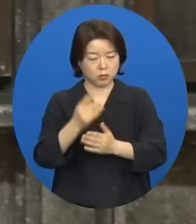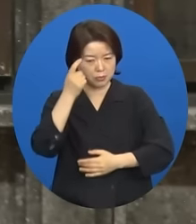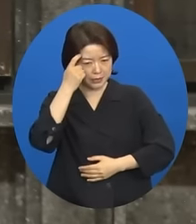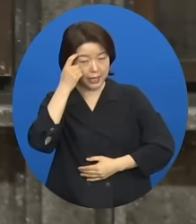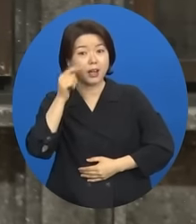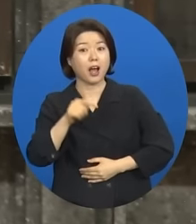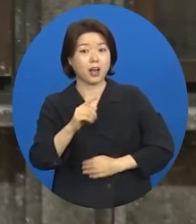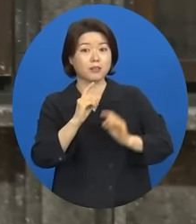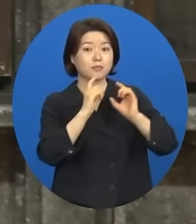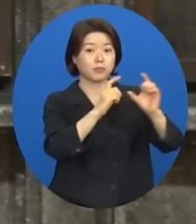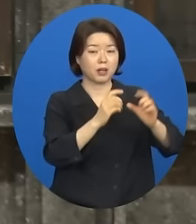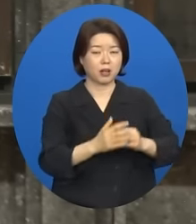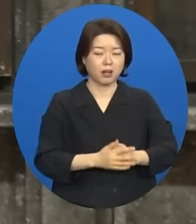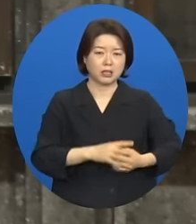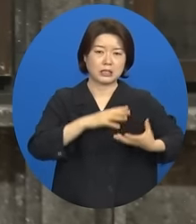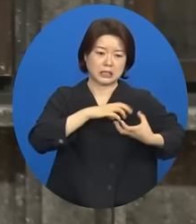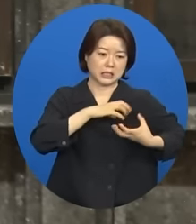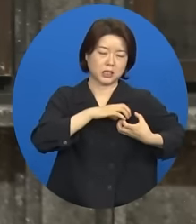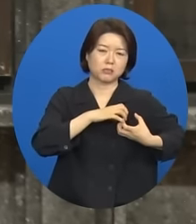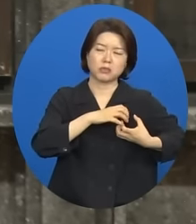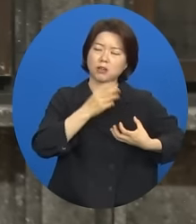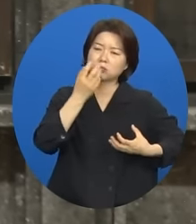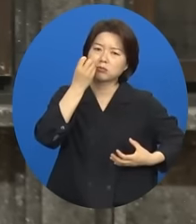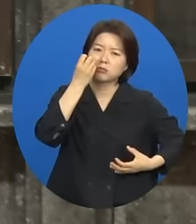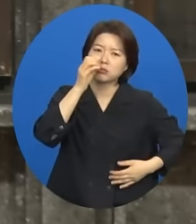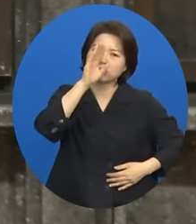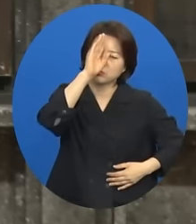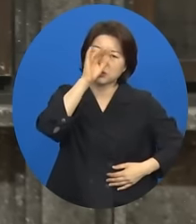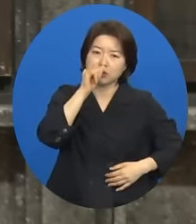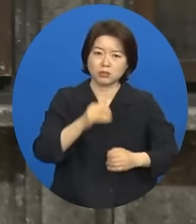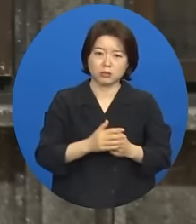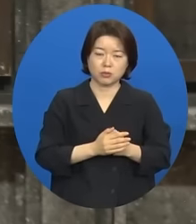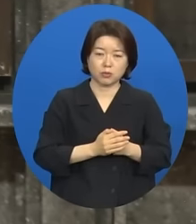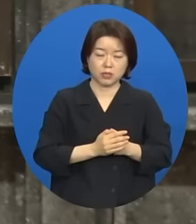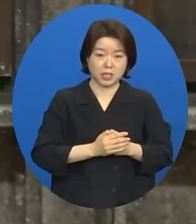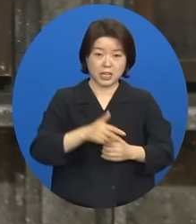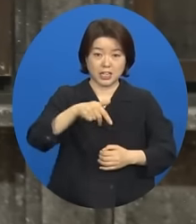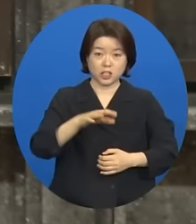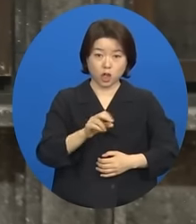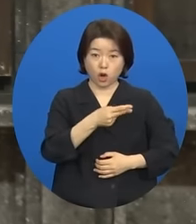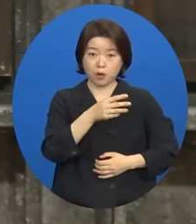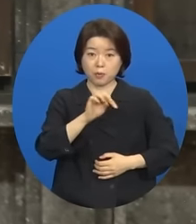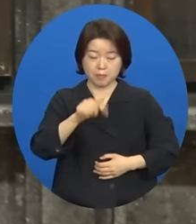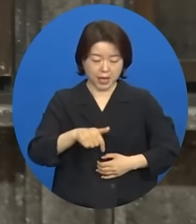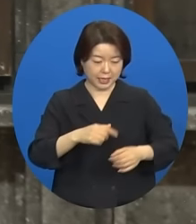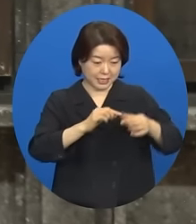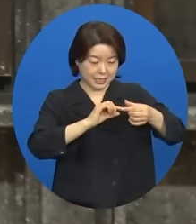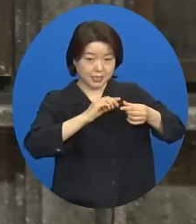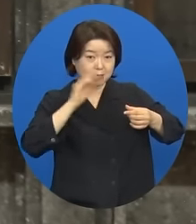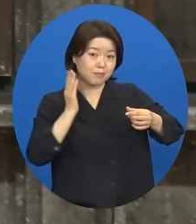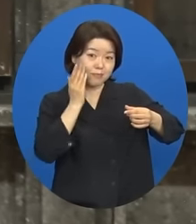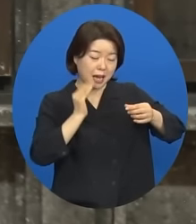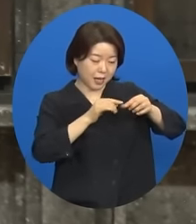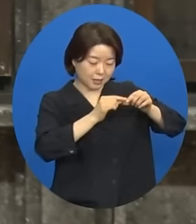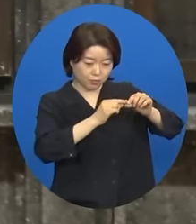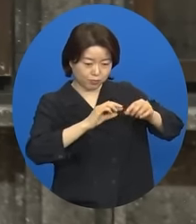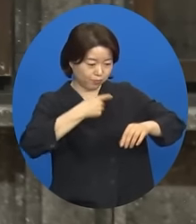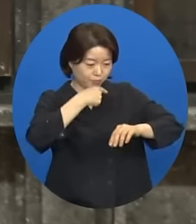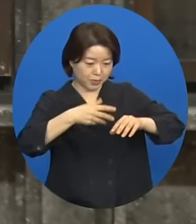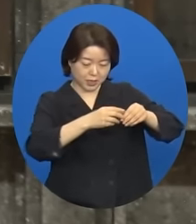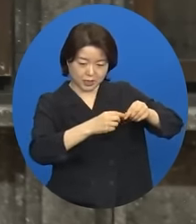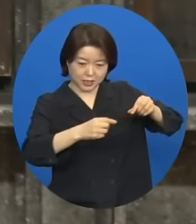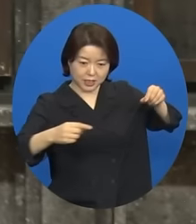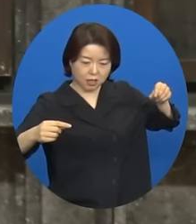소견입니다. 심장에 이상이 있다. 정맥에 이상이 있다. 아주 희귀병이라는 거예요. 여러분